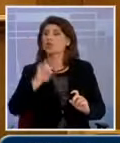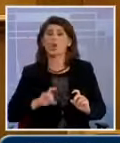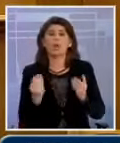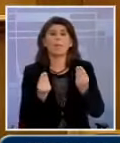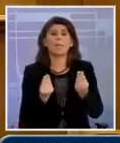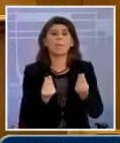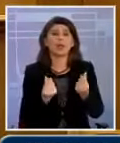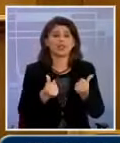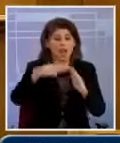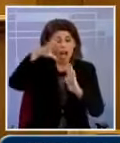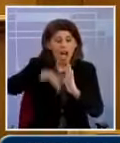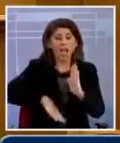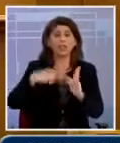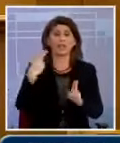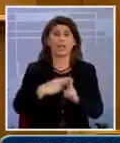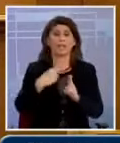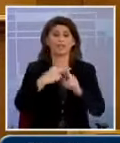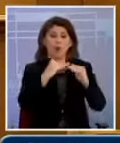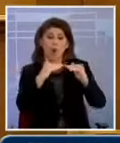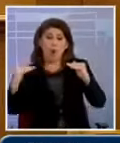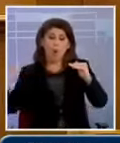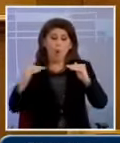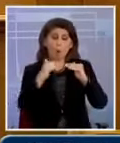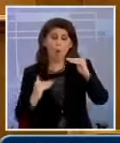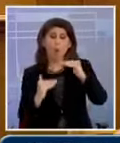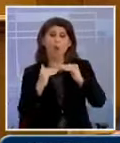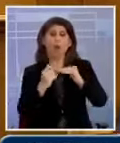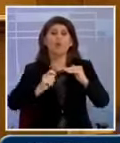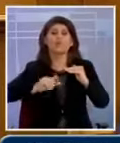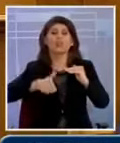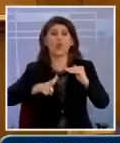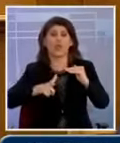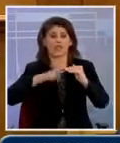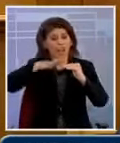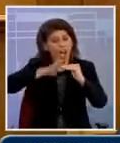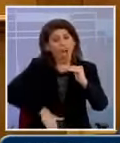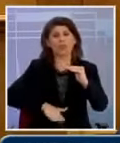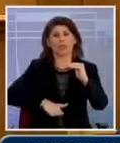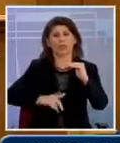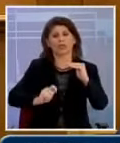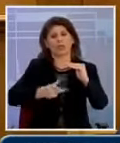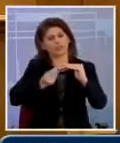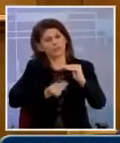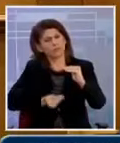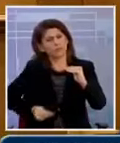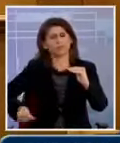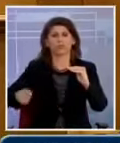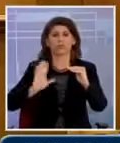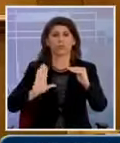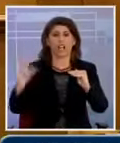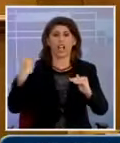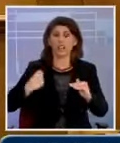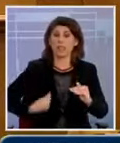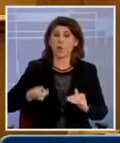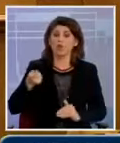από τα επίσημα όρια της φτώχειας. Την ίδια στιγμή Το δημόσιο χρέος